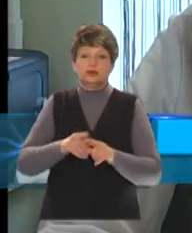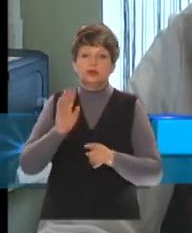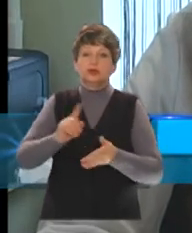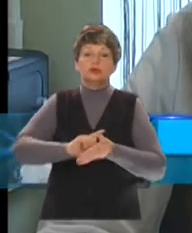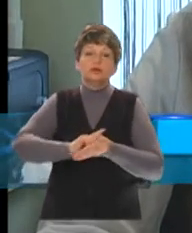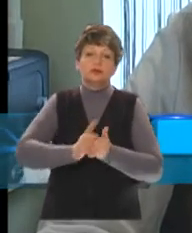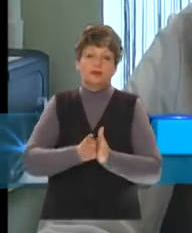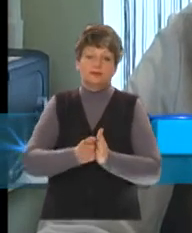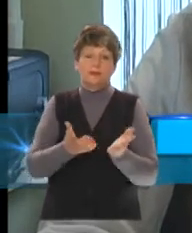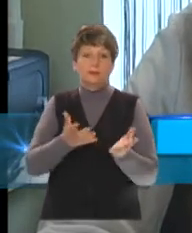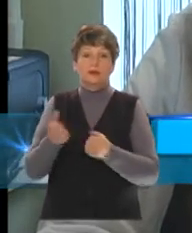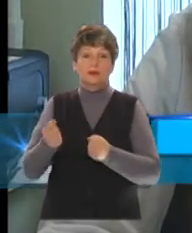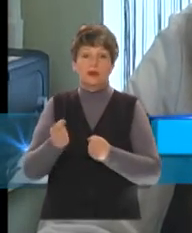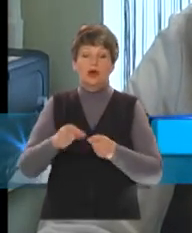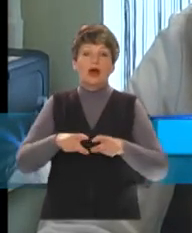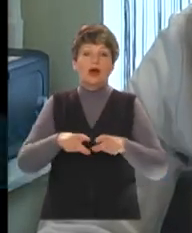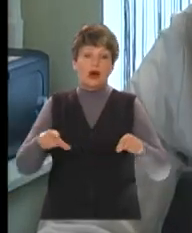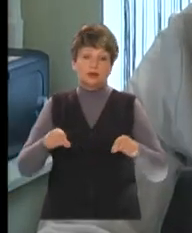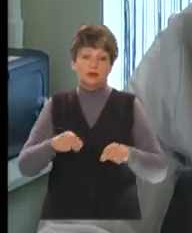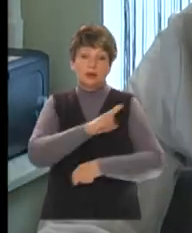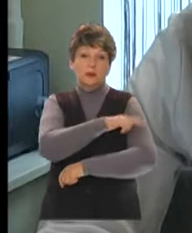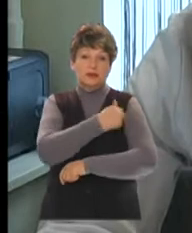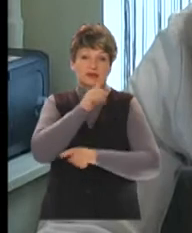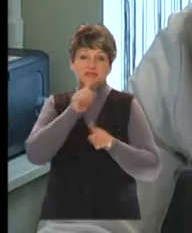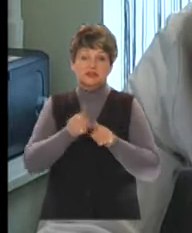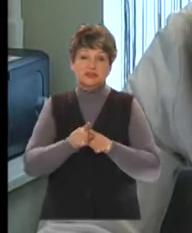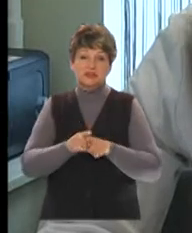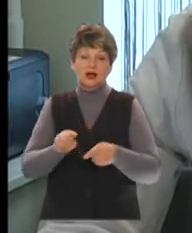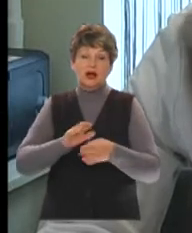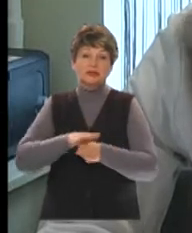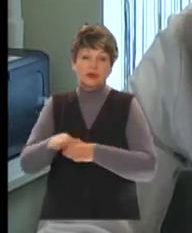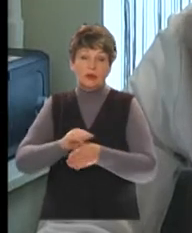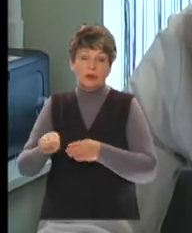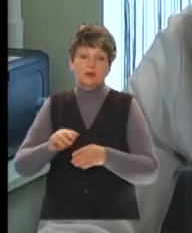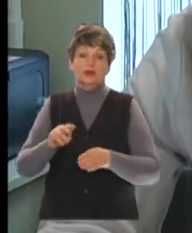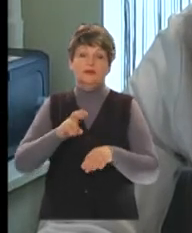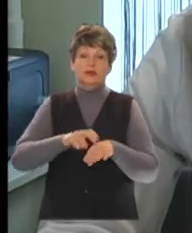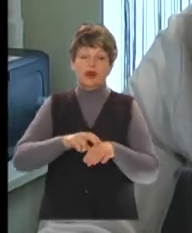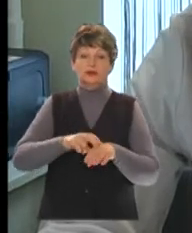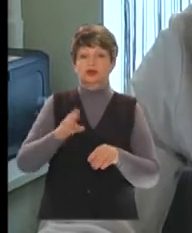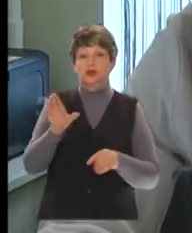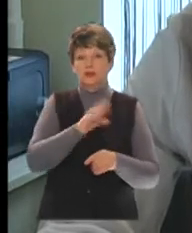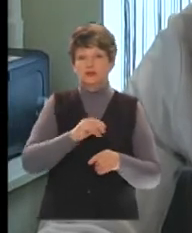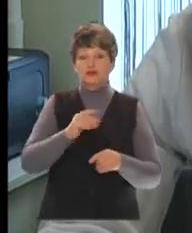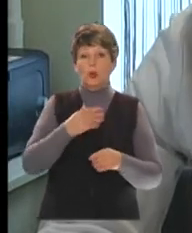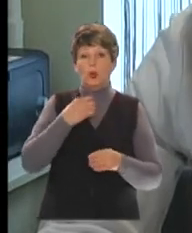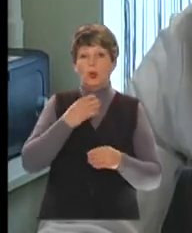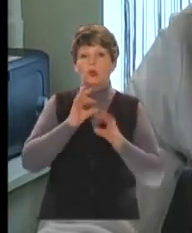прийом. Картку заповнює медсестра, лікар оглядає пацієнта і одночасно